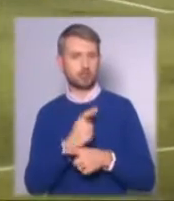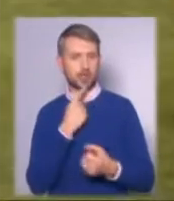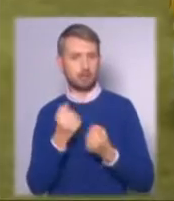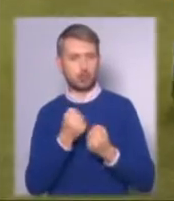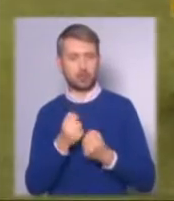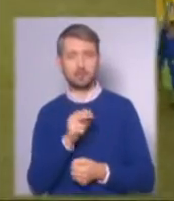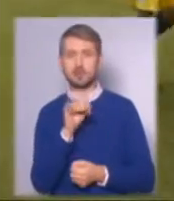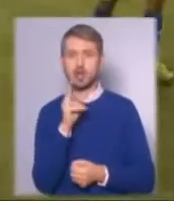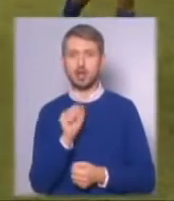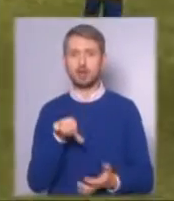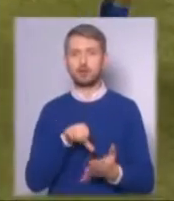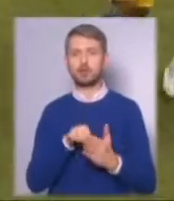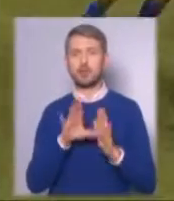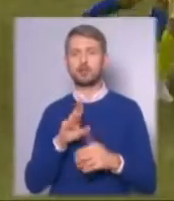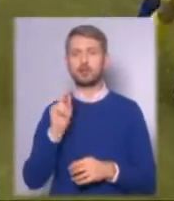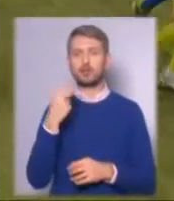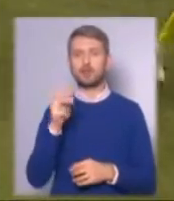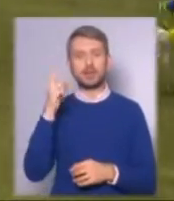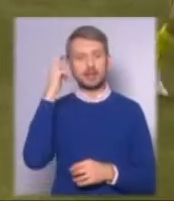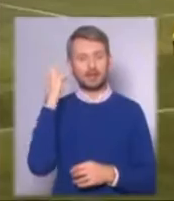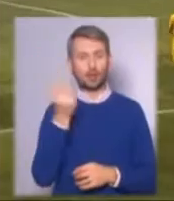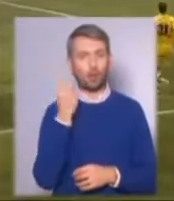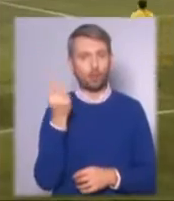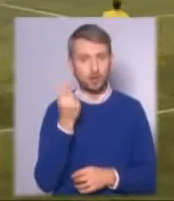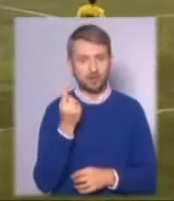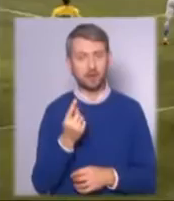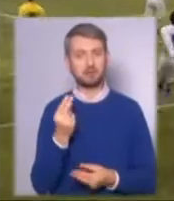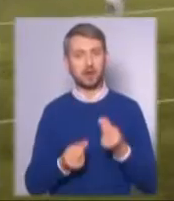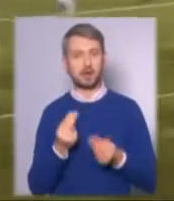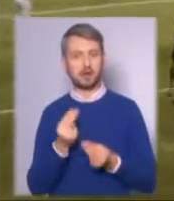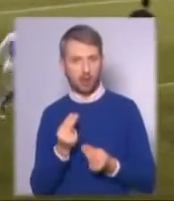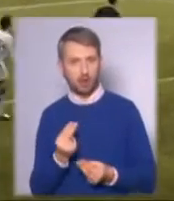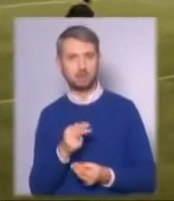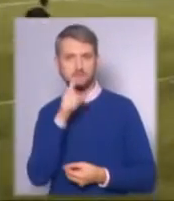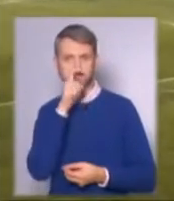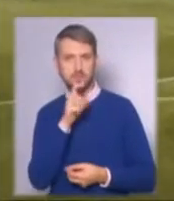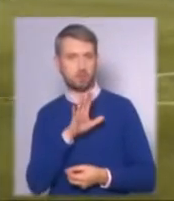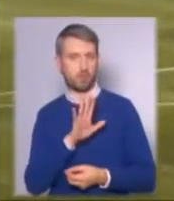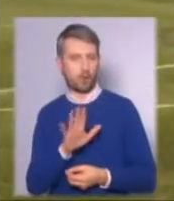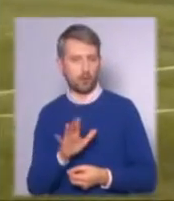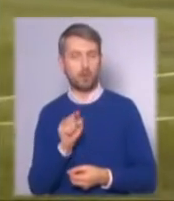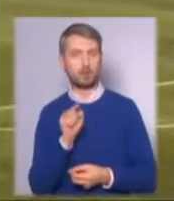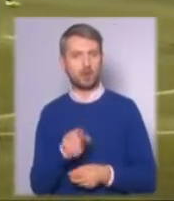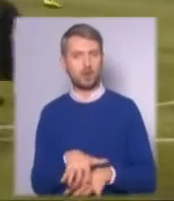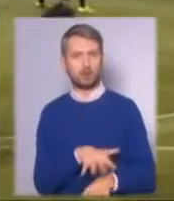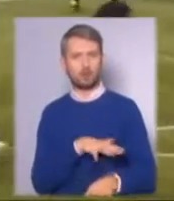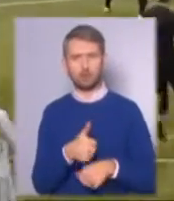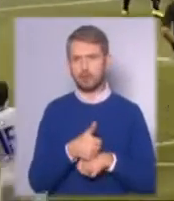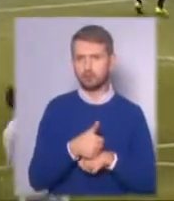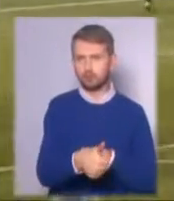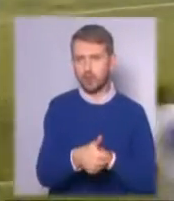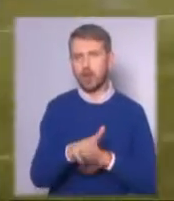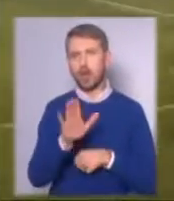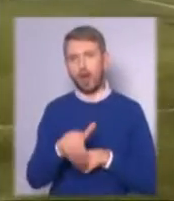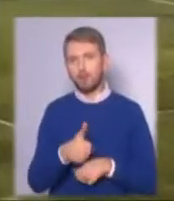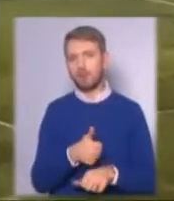«Чайка», хоча й виступає лише у чемпіонаті Київської області, грала дуже пристойно. Тривалий час вона вела у рахунку, потім поступалася,